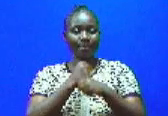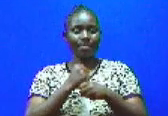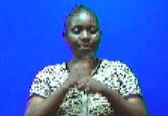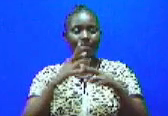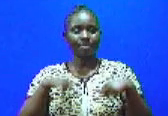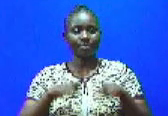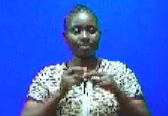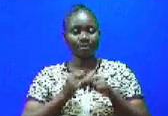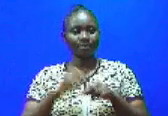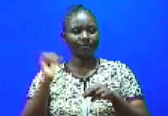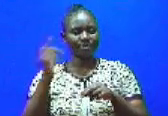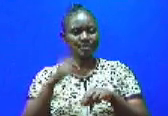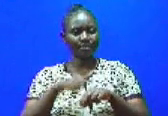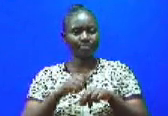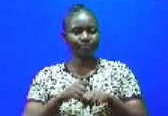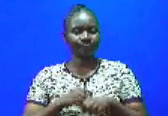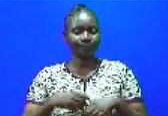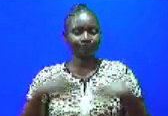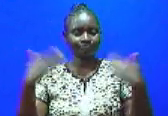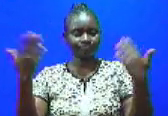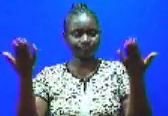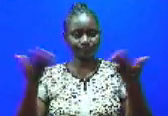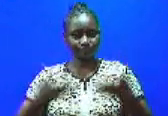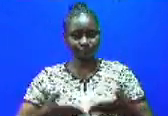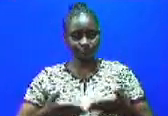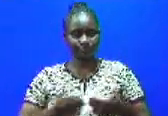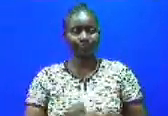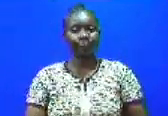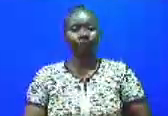manyigua no mulike ito dipona asanya.